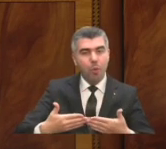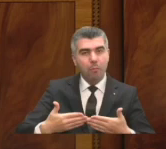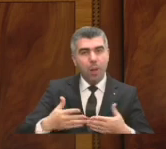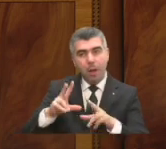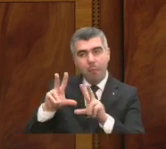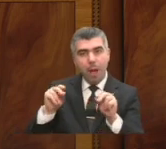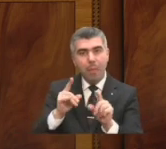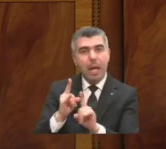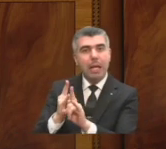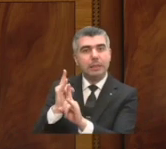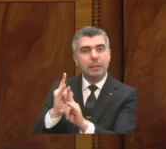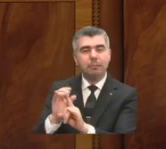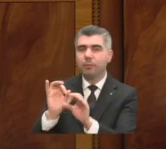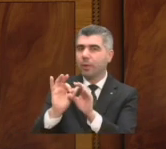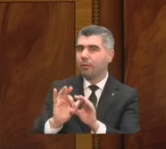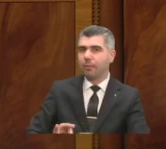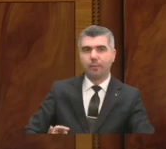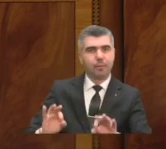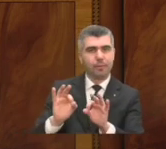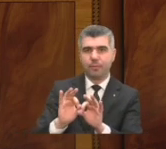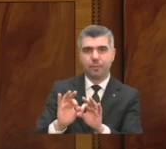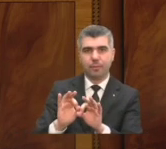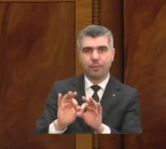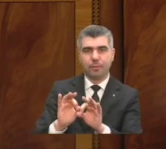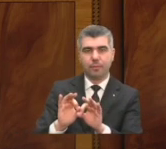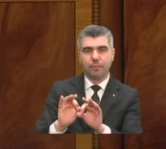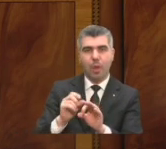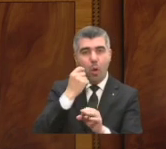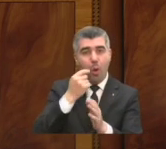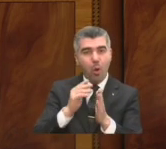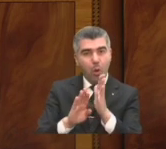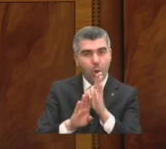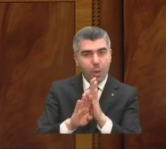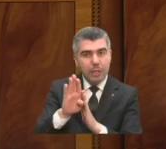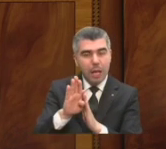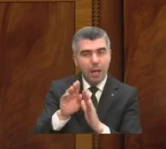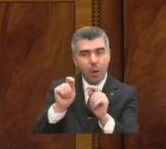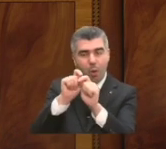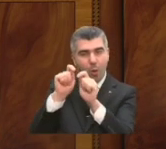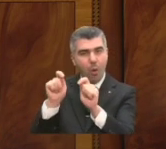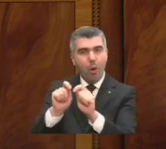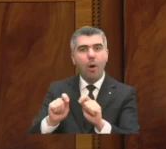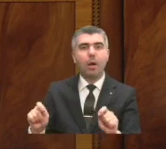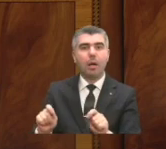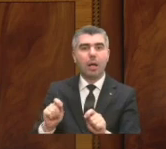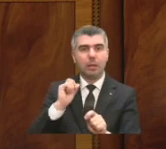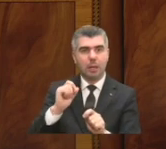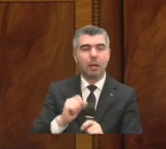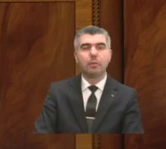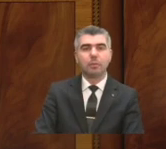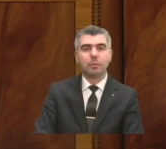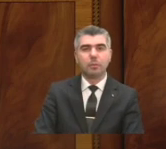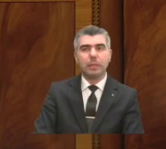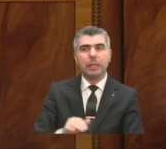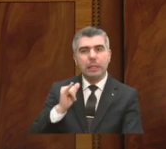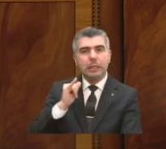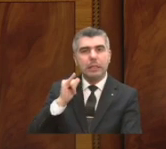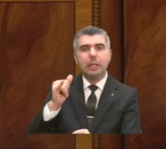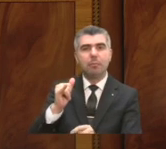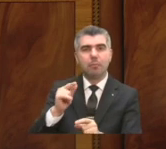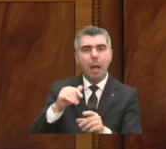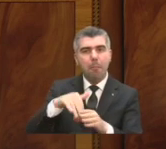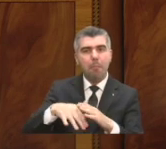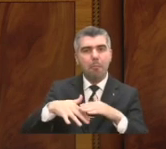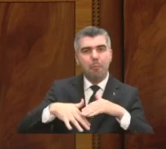الأمس، ونعتقد أن حقوق الإنسان وحرية التعبير التي دبج بها